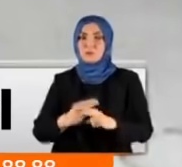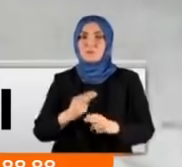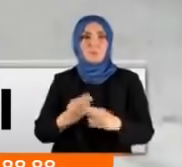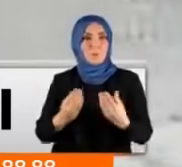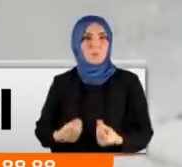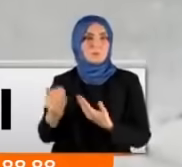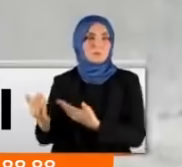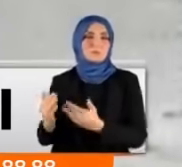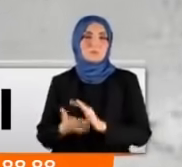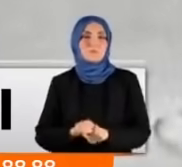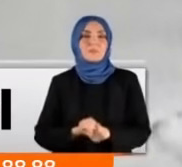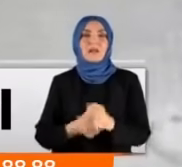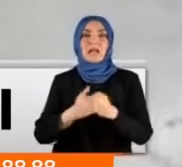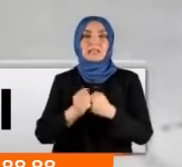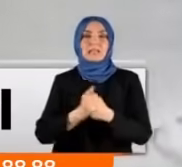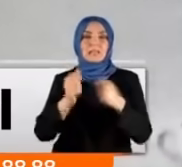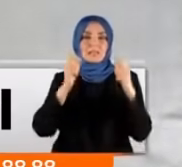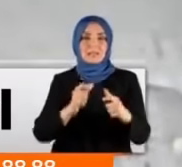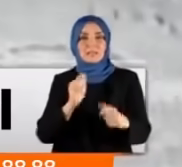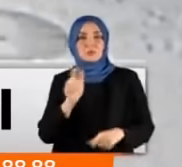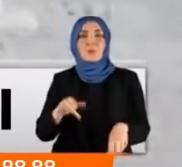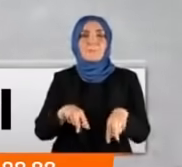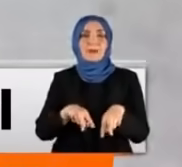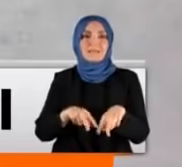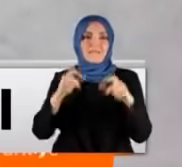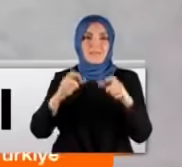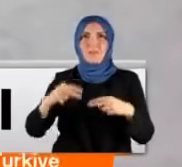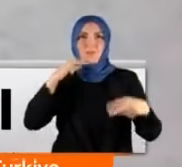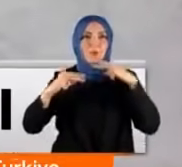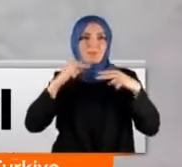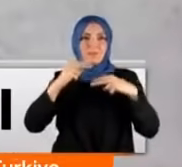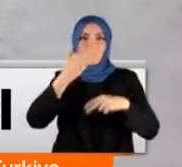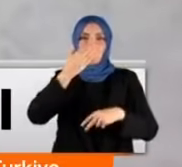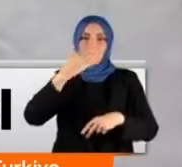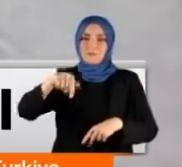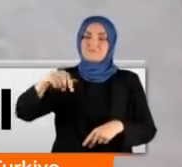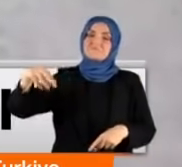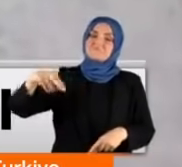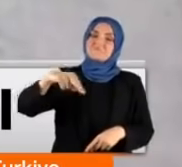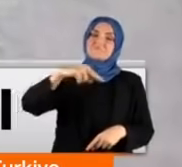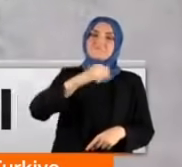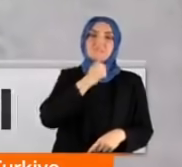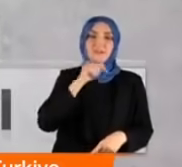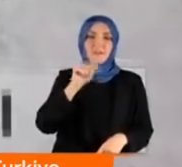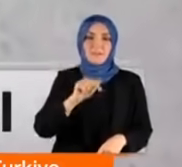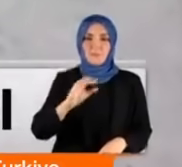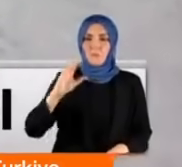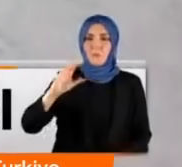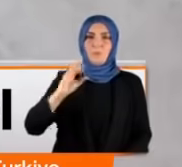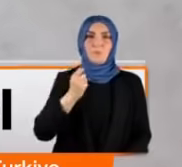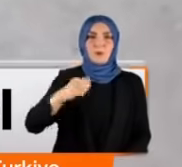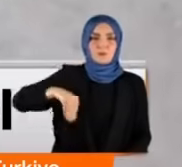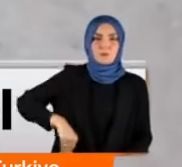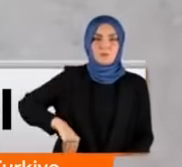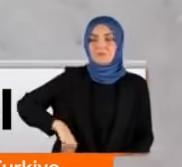bu Antalya Manavgat'taki restoranın önünden geçen adam cebindeki bir Sonar paranın yere düştüğünü farketmedi hızla yürümeye